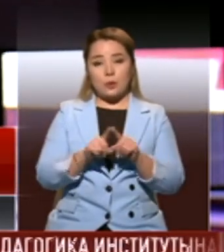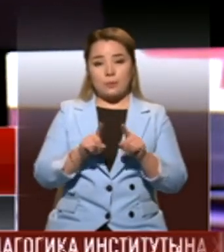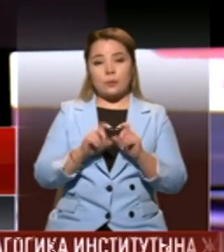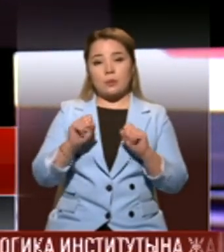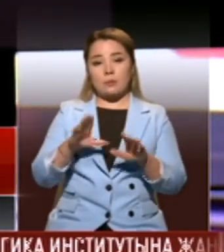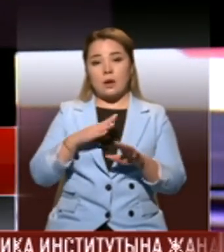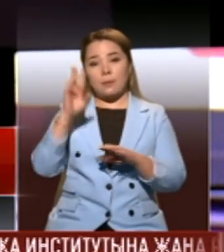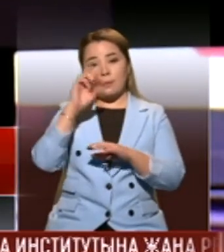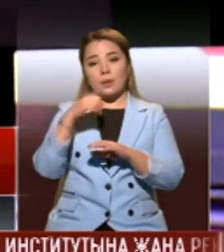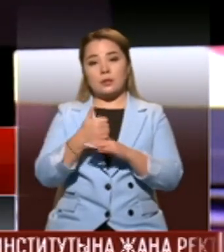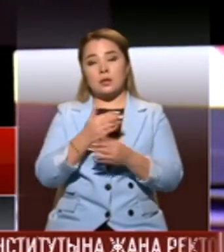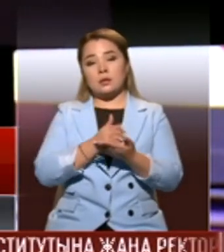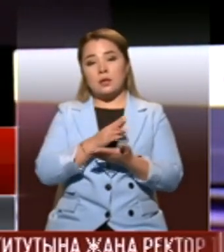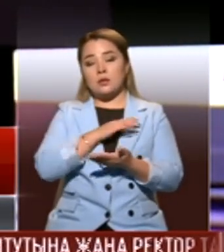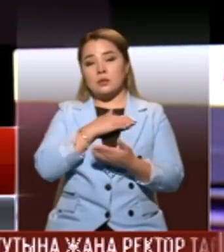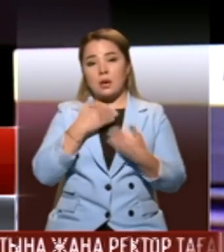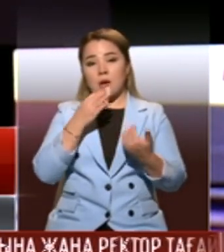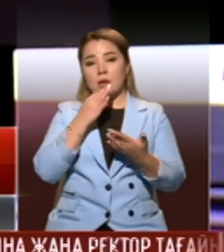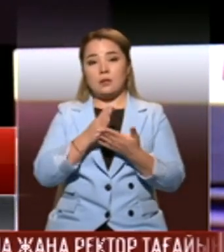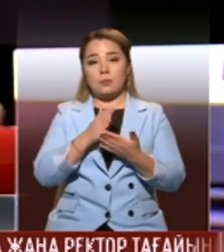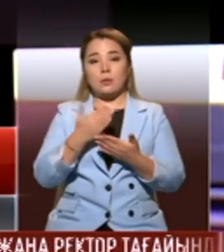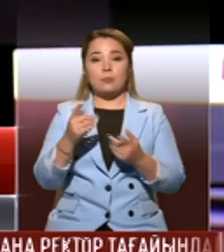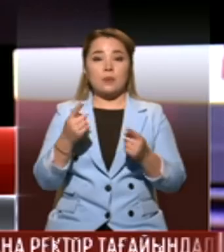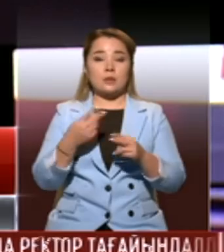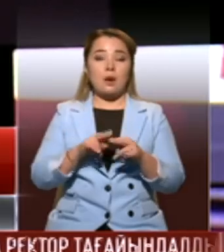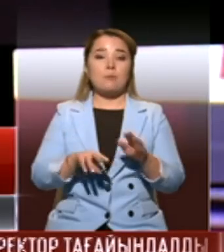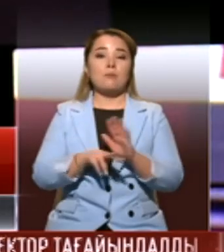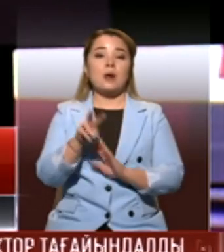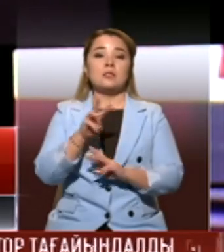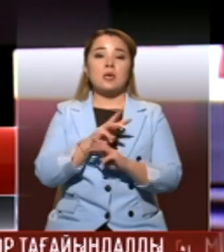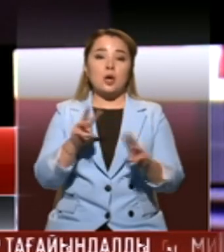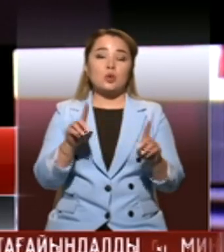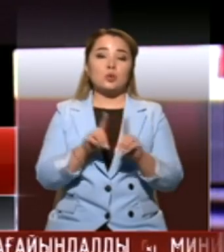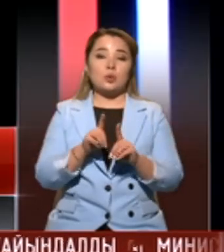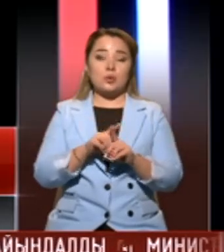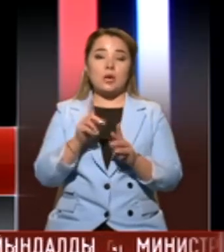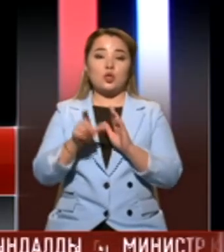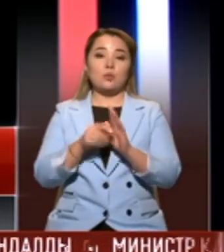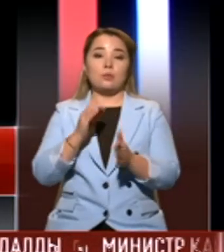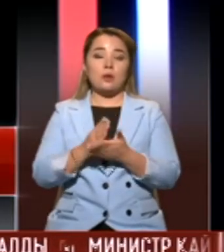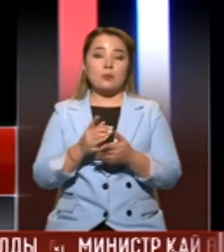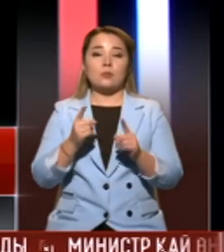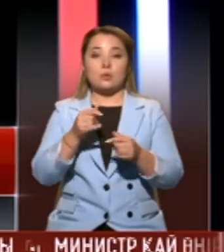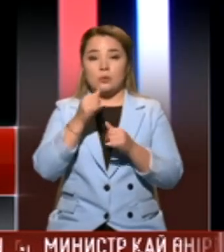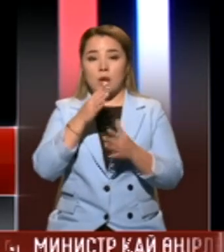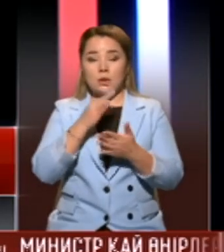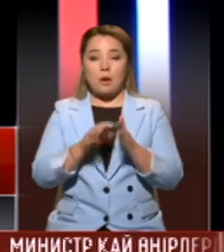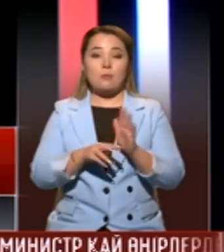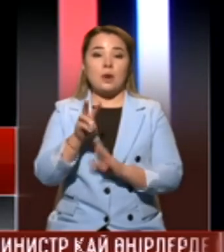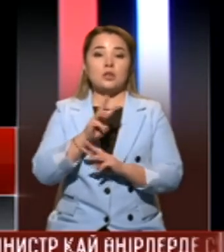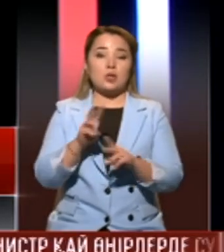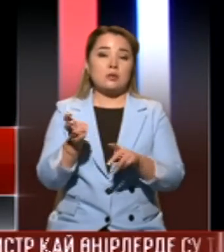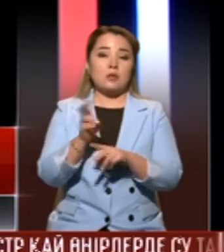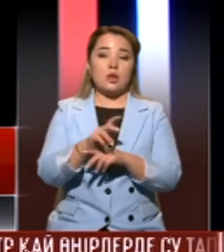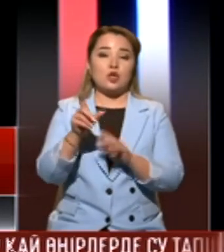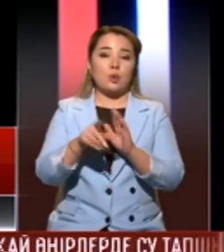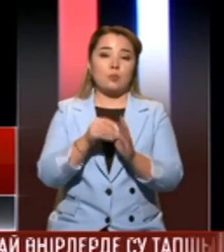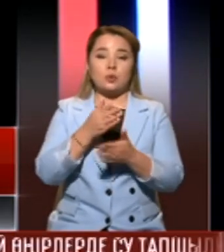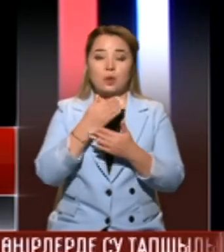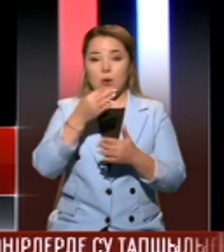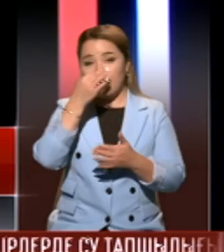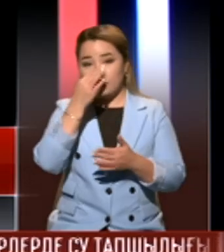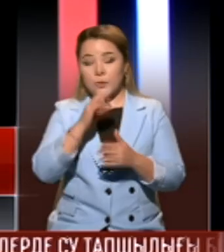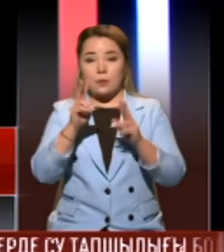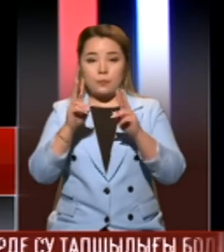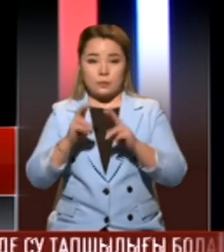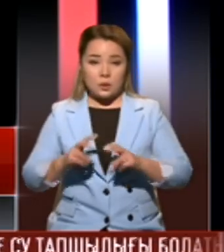мақұл мемлекеттік қызметке барғысы келмейтін шығар. Бірақ неге мәслихаттан сайланып ол депутат болмайды? Неге мәжіліске барып депутат болмайды? Тәжірибеден өту керек